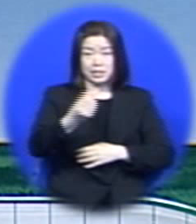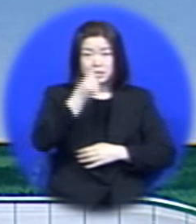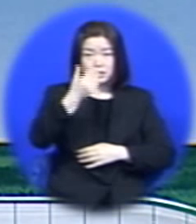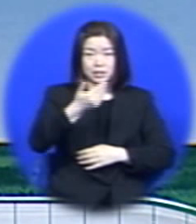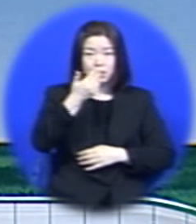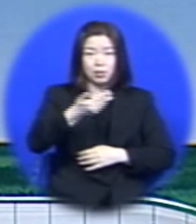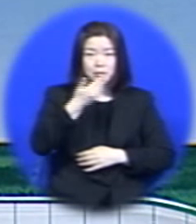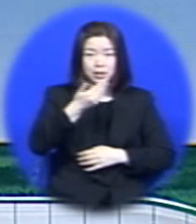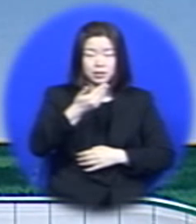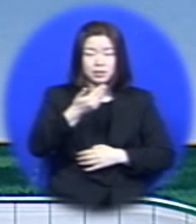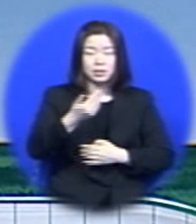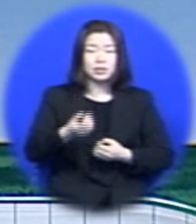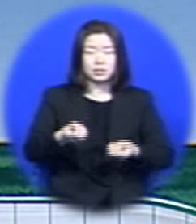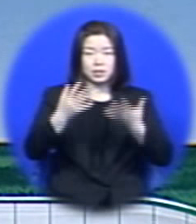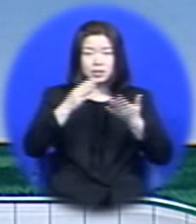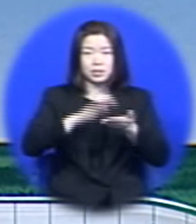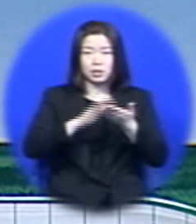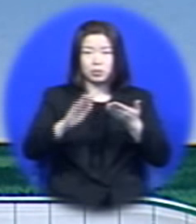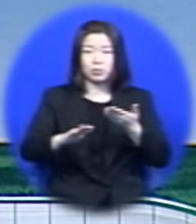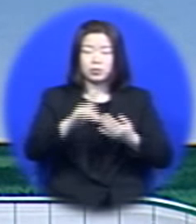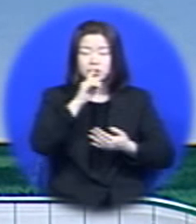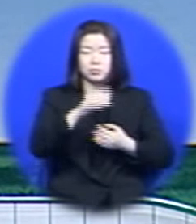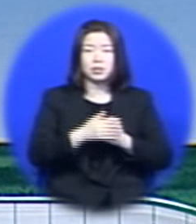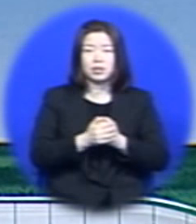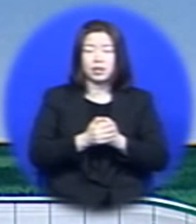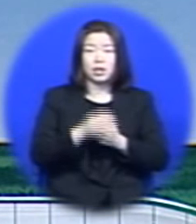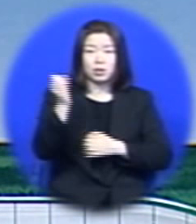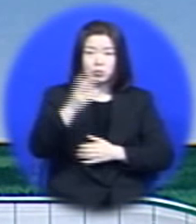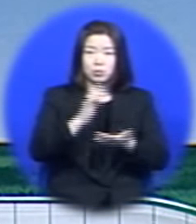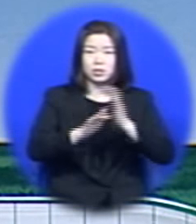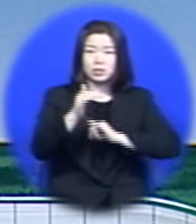합니다. 또 예수님께서 베드로가